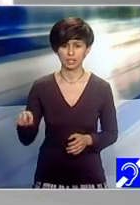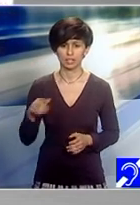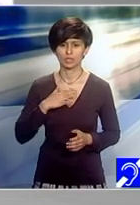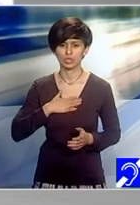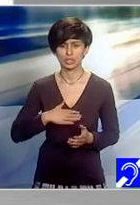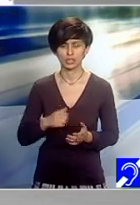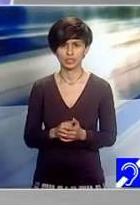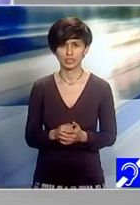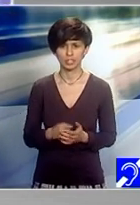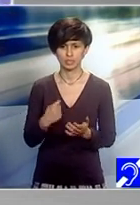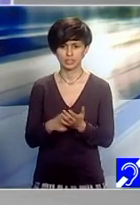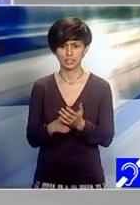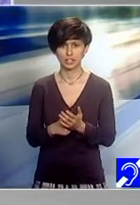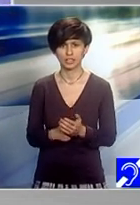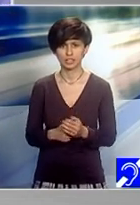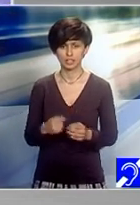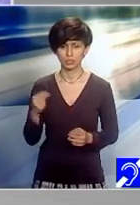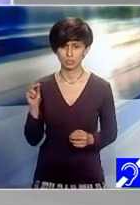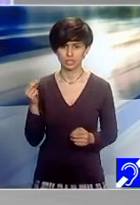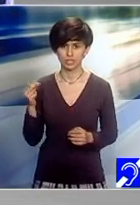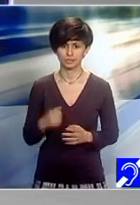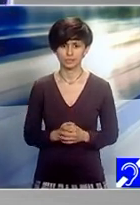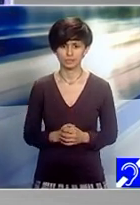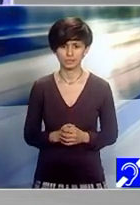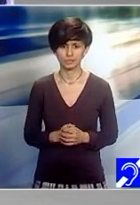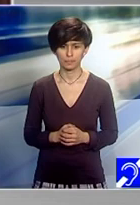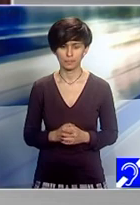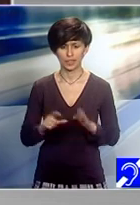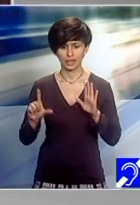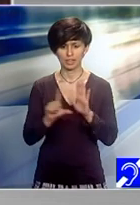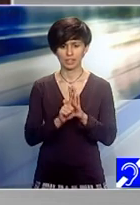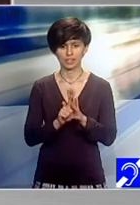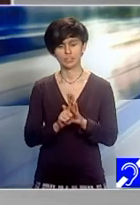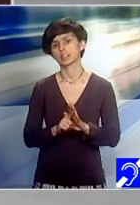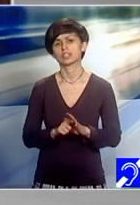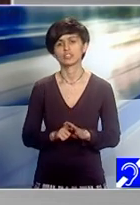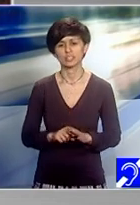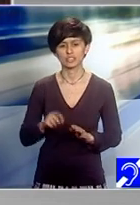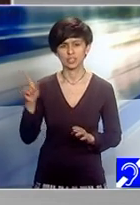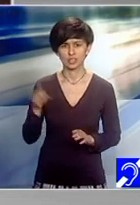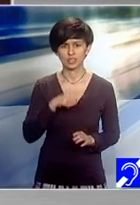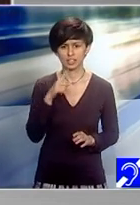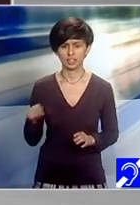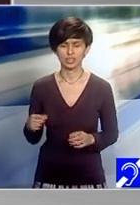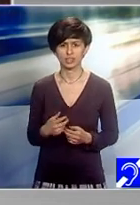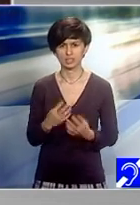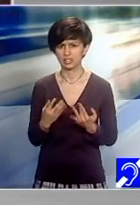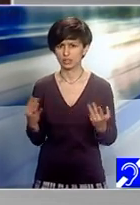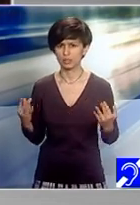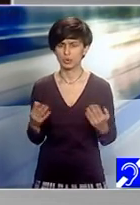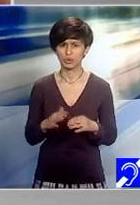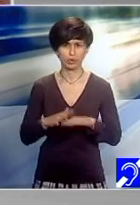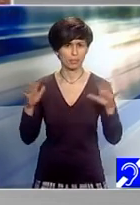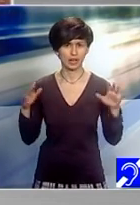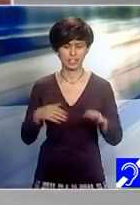echitabilă pentru toți bugetarii. De ani de zile, legea învățământului este încălcată prin numărul foarte mare de elevi care se află la